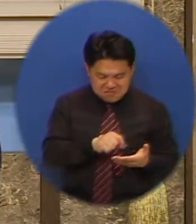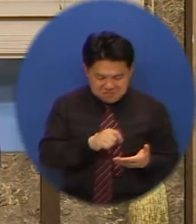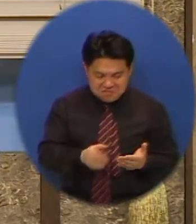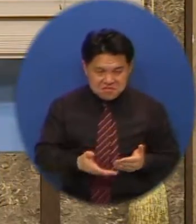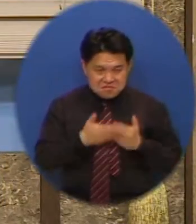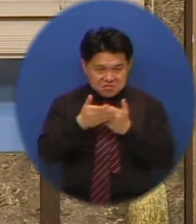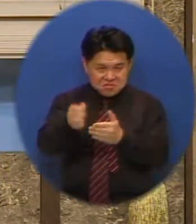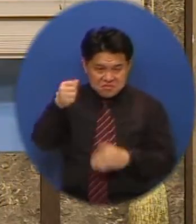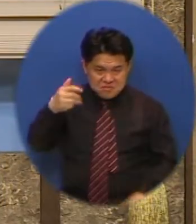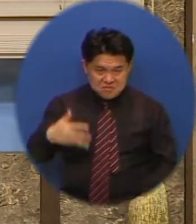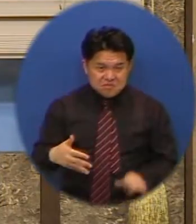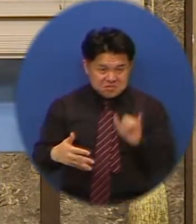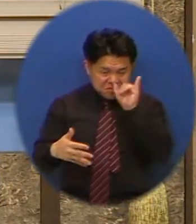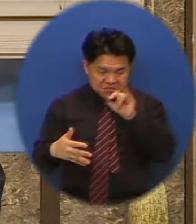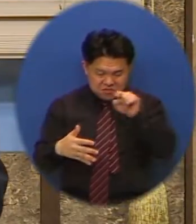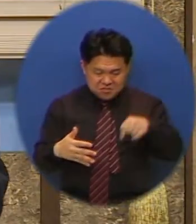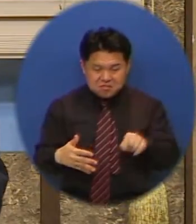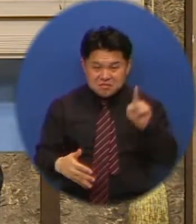건의안 중에 하나가